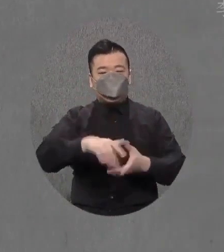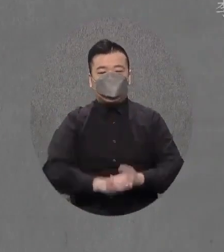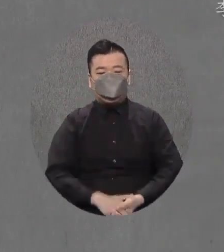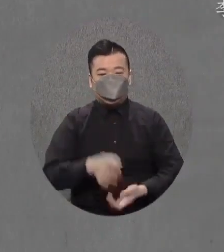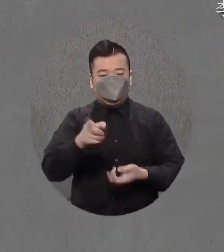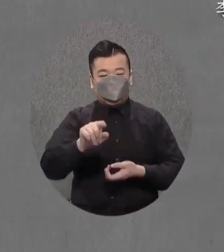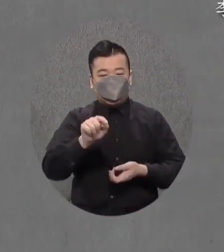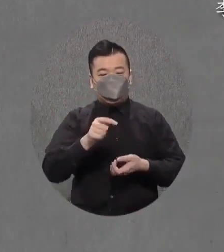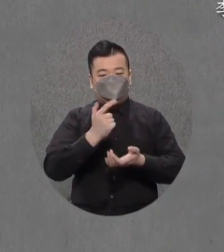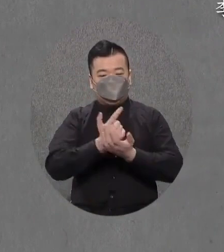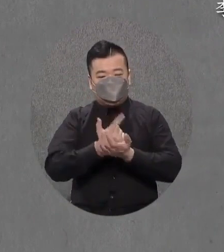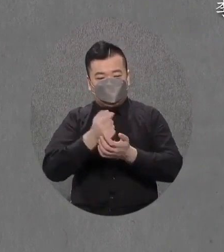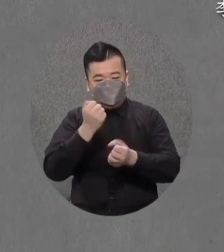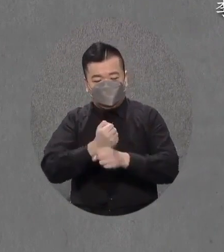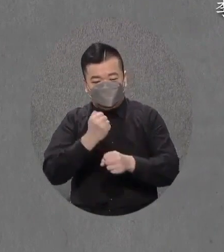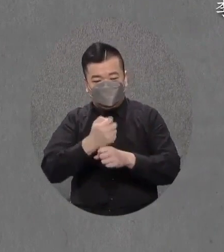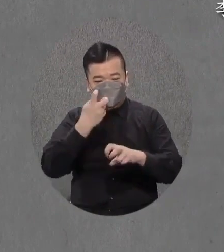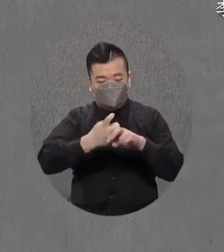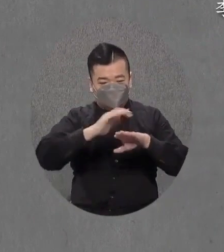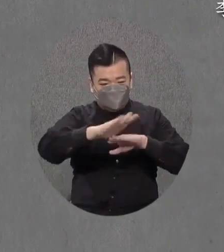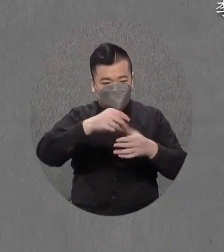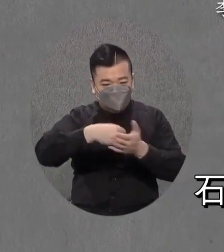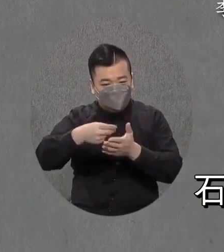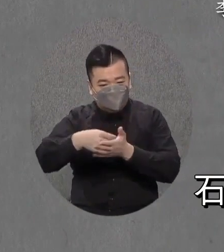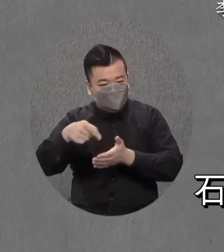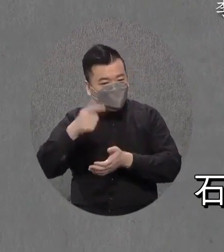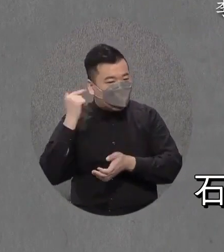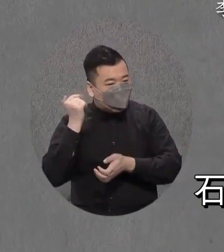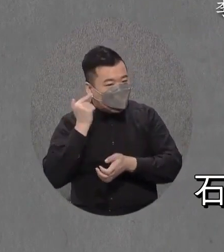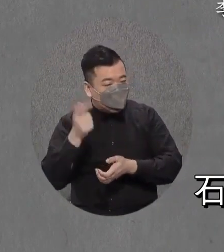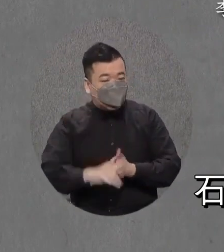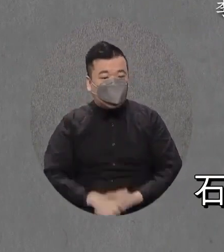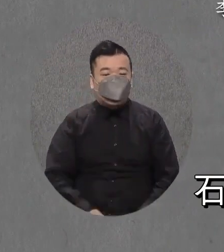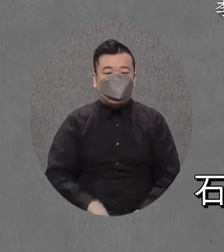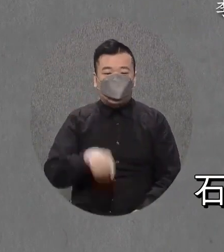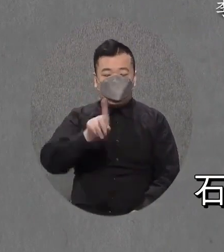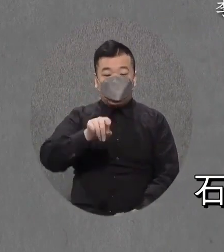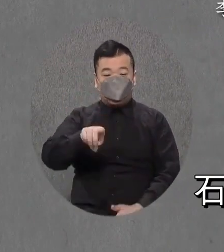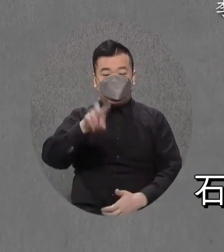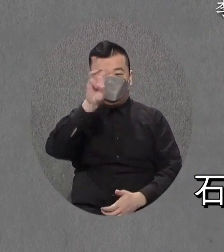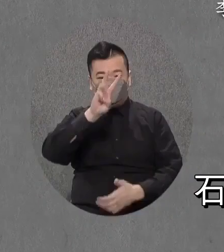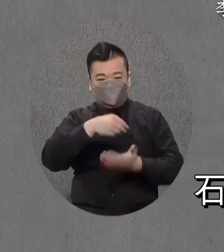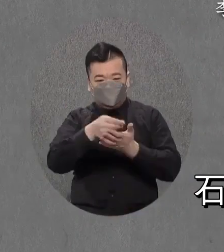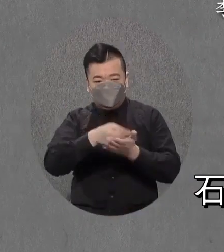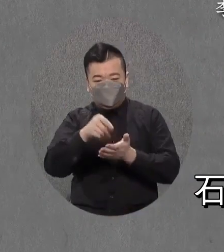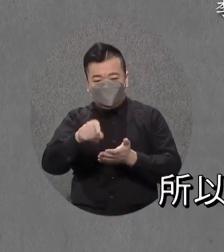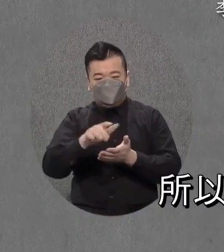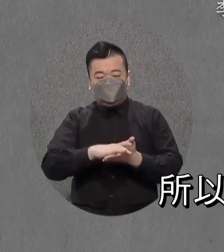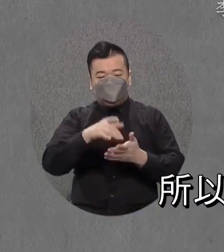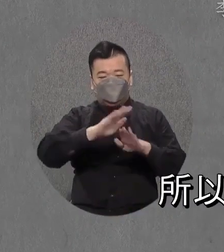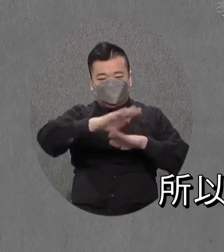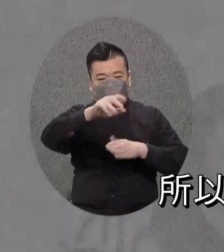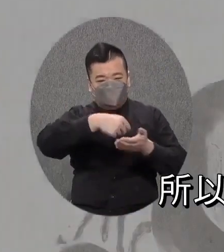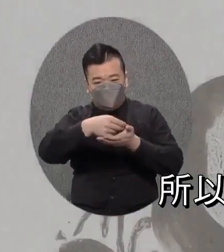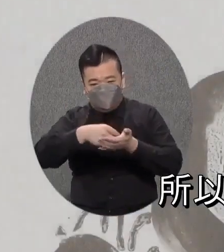佢係主力做石板畫嘅，最出名就係做石板畫。石板畫咧，佢就好似用水墨咁樣直接喺板上面畫畫，所以你